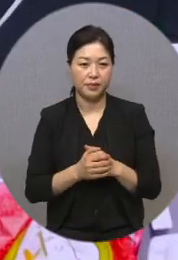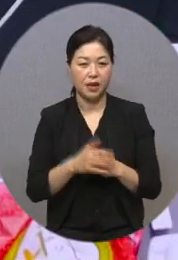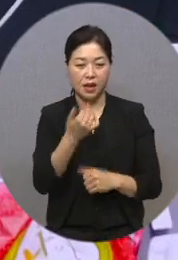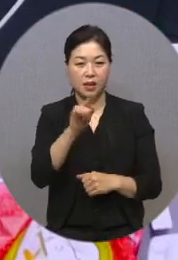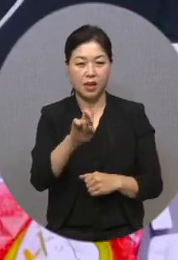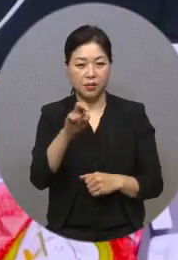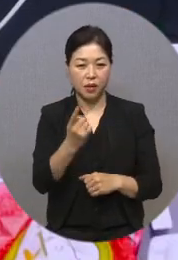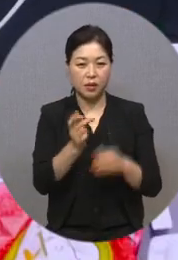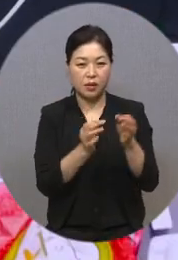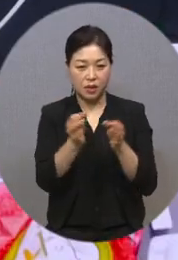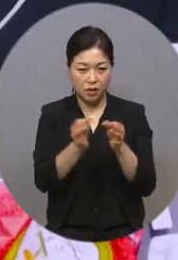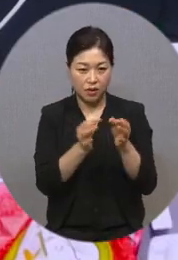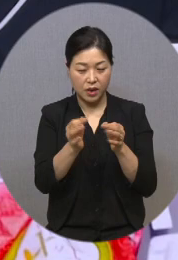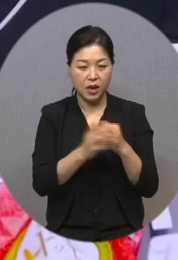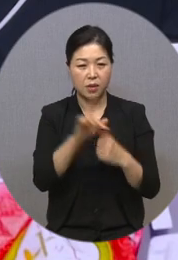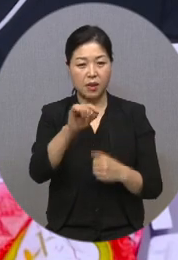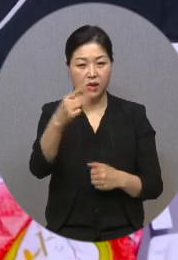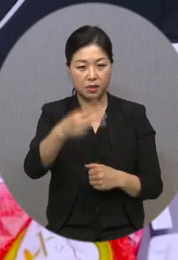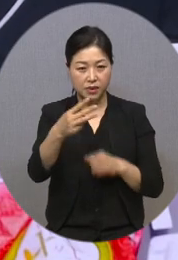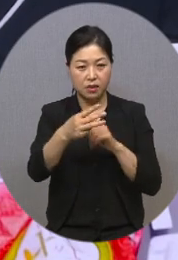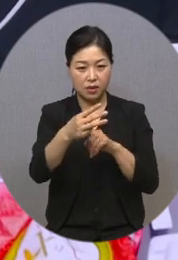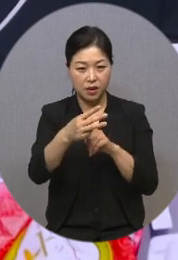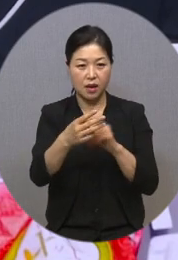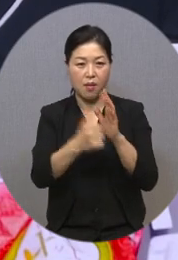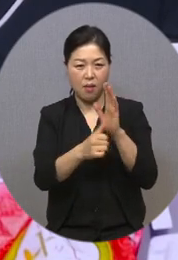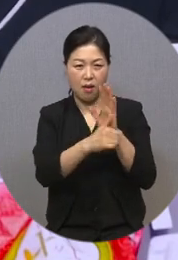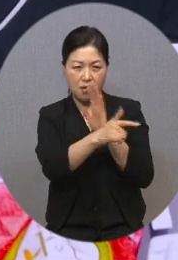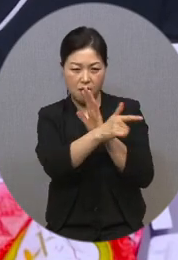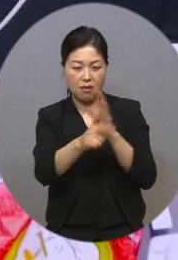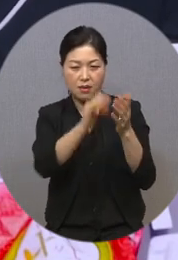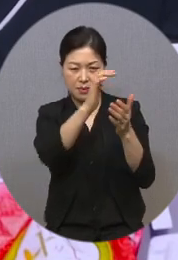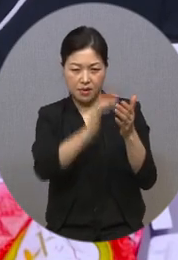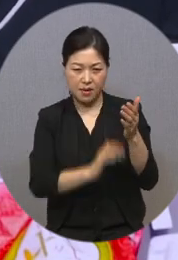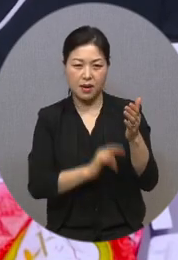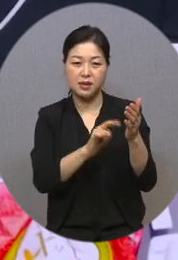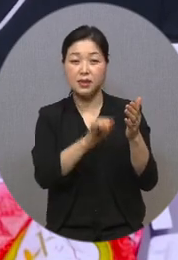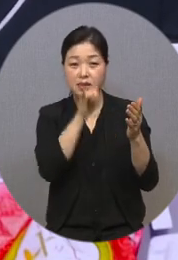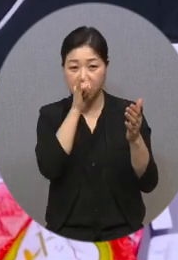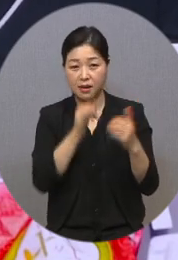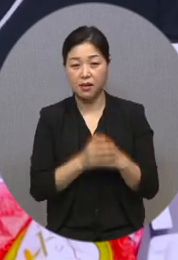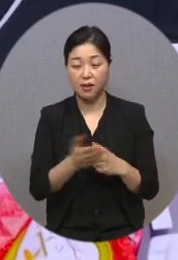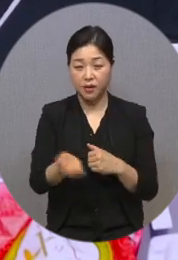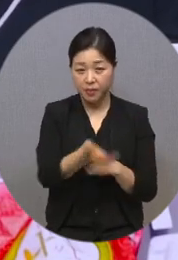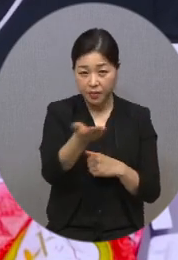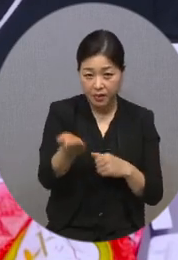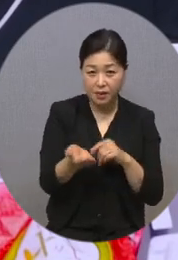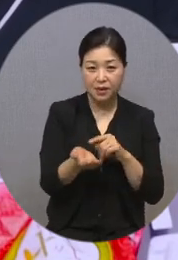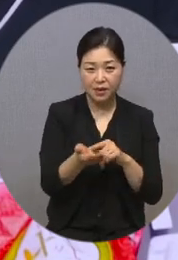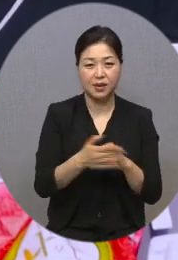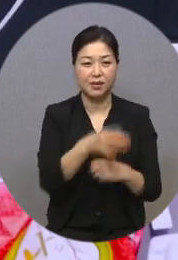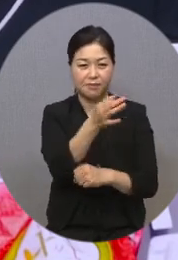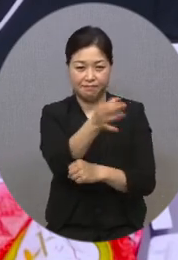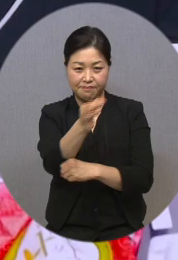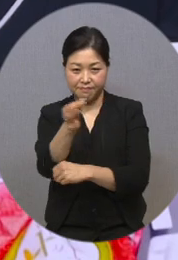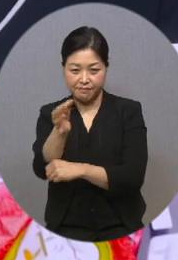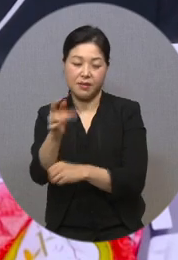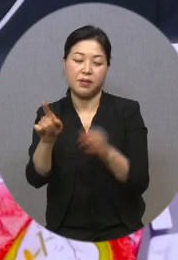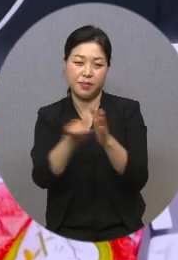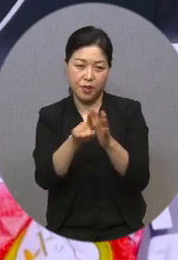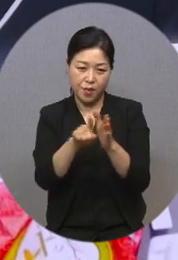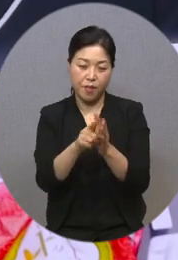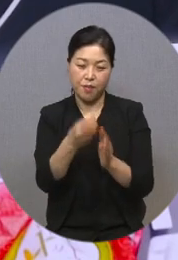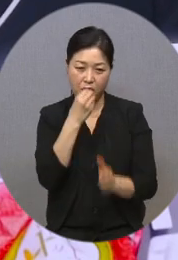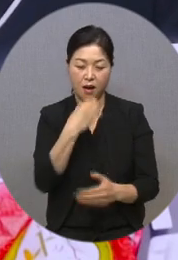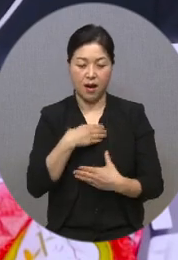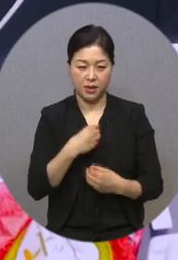남도장터에 13,000개라고 하는 그런 농산물이 그들이 있어서 여러분들께서 마음 놓고 구입하셔도 이렇게 믿을